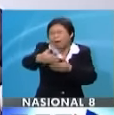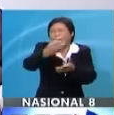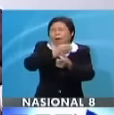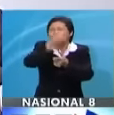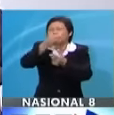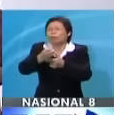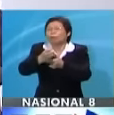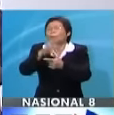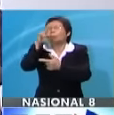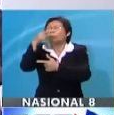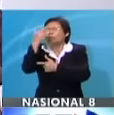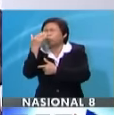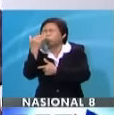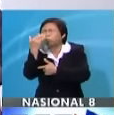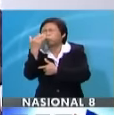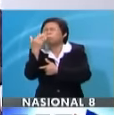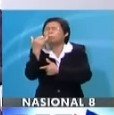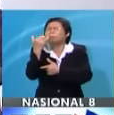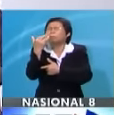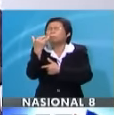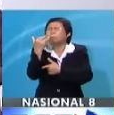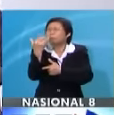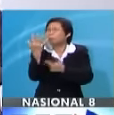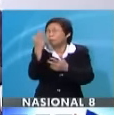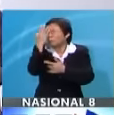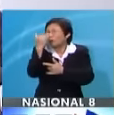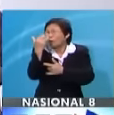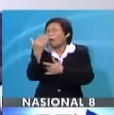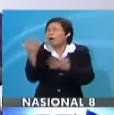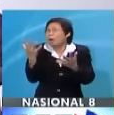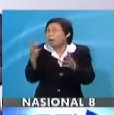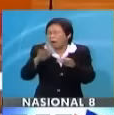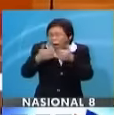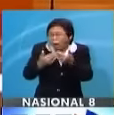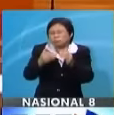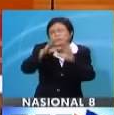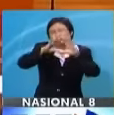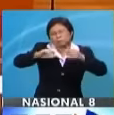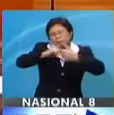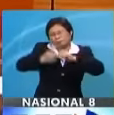ataupun faktor-faktor yang boleh menyelesaikan masalah ini.